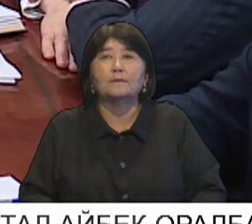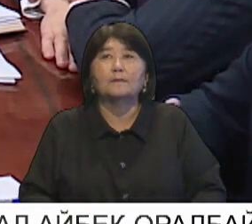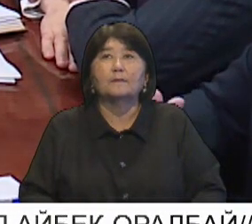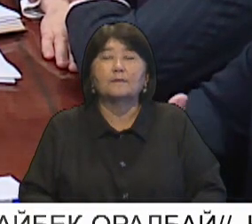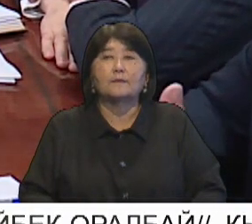лар